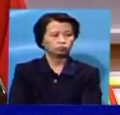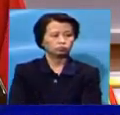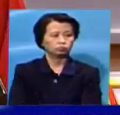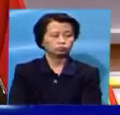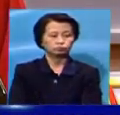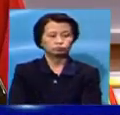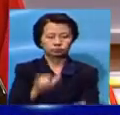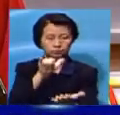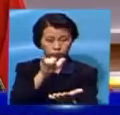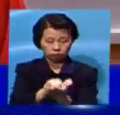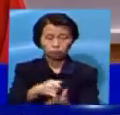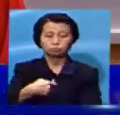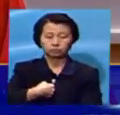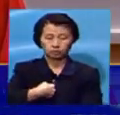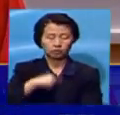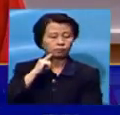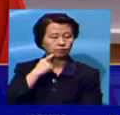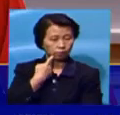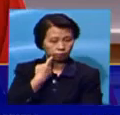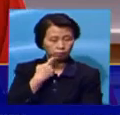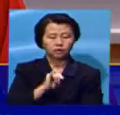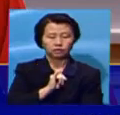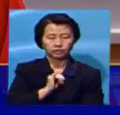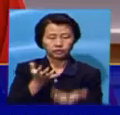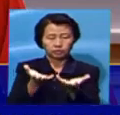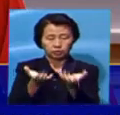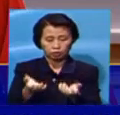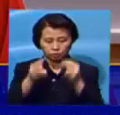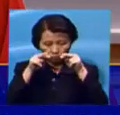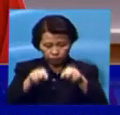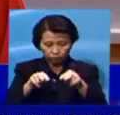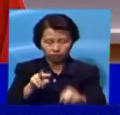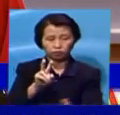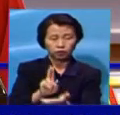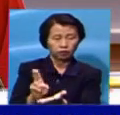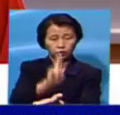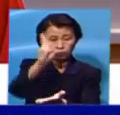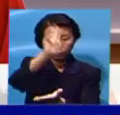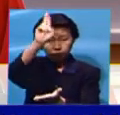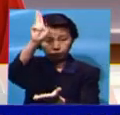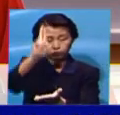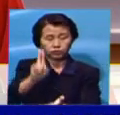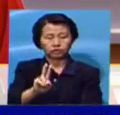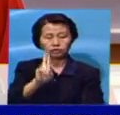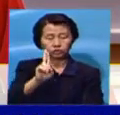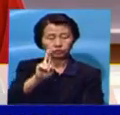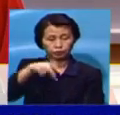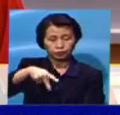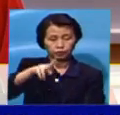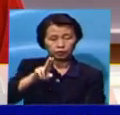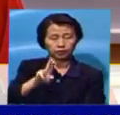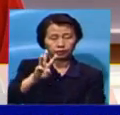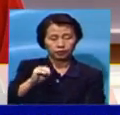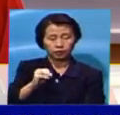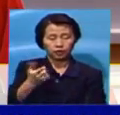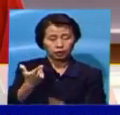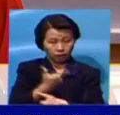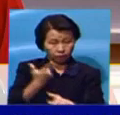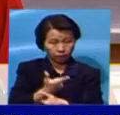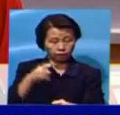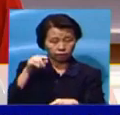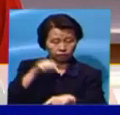itu saya serius dalam ni Saya mahu lihat upnm dan juga Akademi latihan tentera kita di